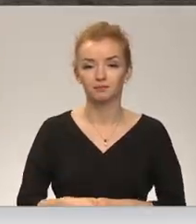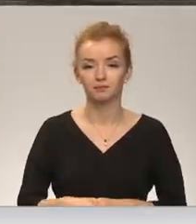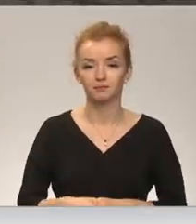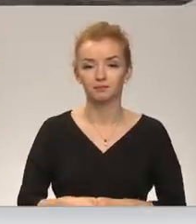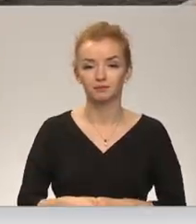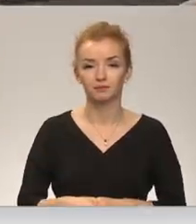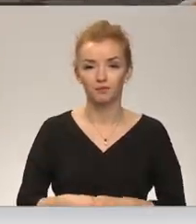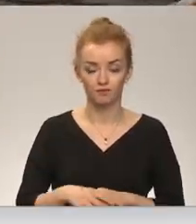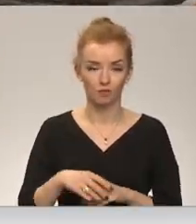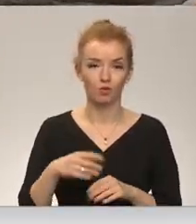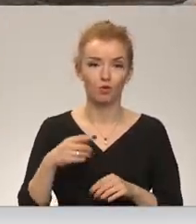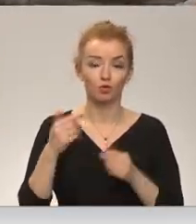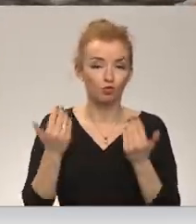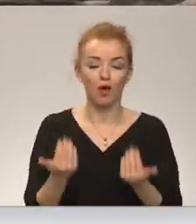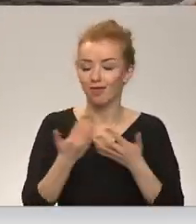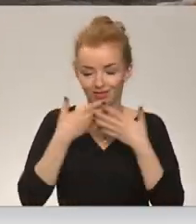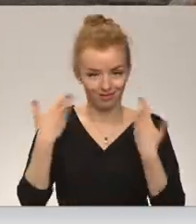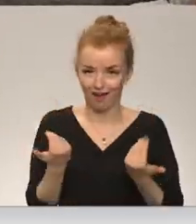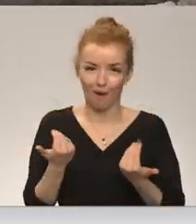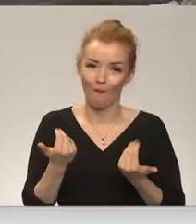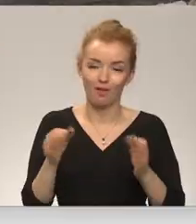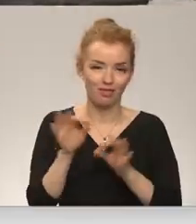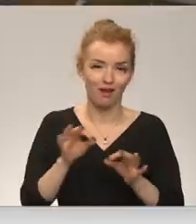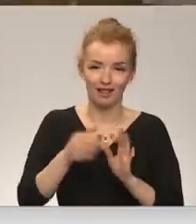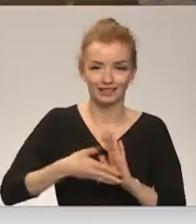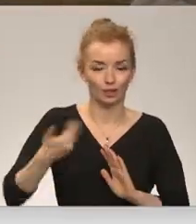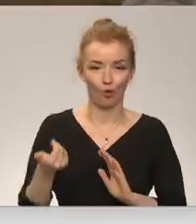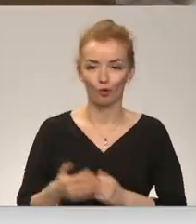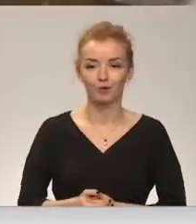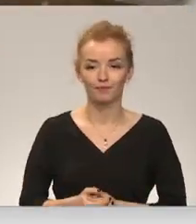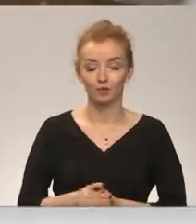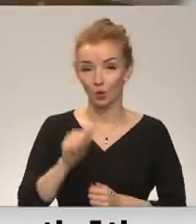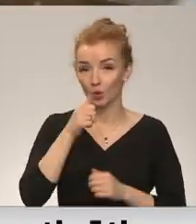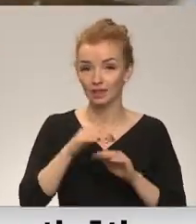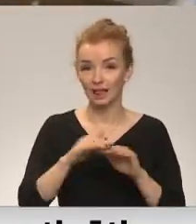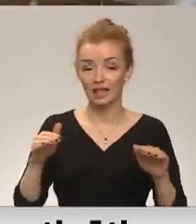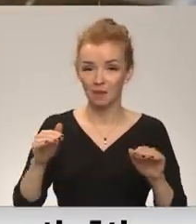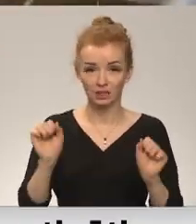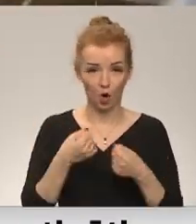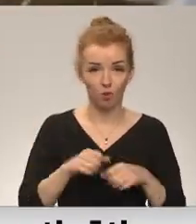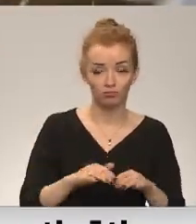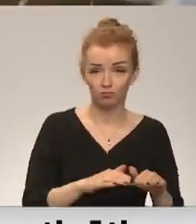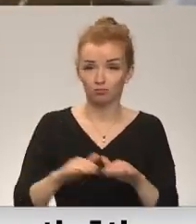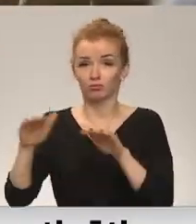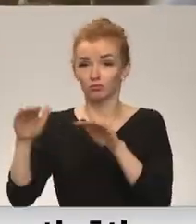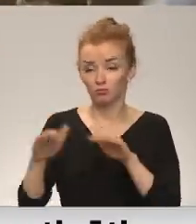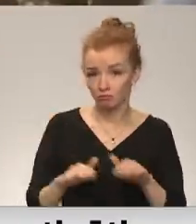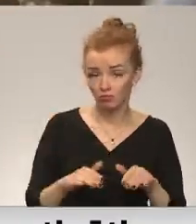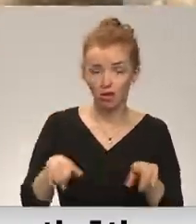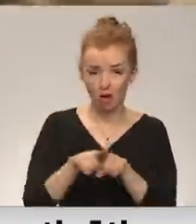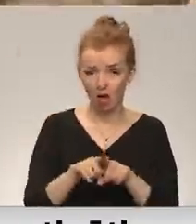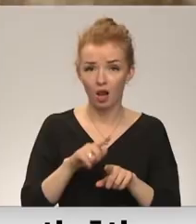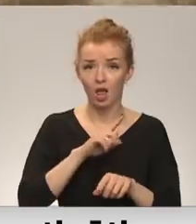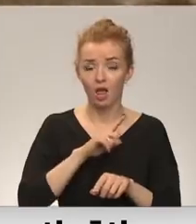Tātad dienas, kur rēģēja. Šodien nav bijuši nekādi gadījumi. Ūdens līmenis var mainīties strauji, norāda dienestā. Arī